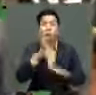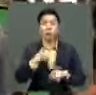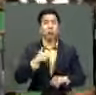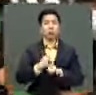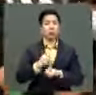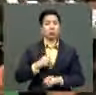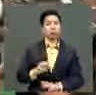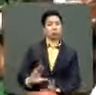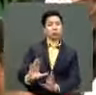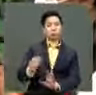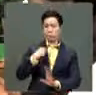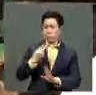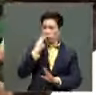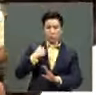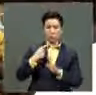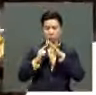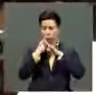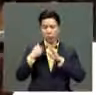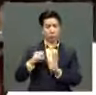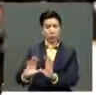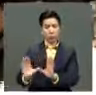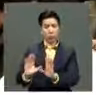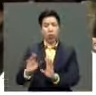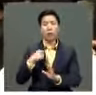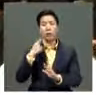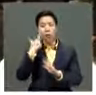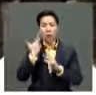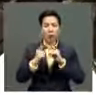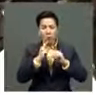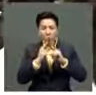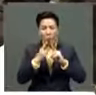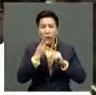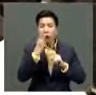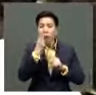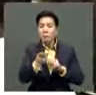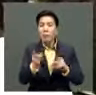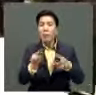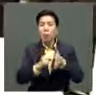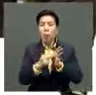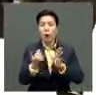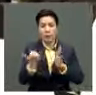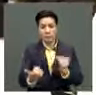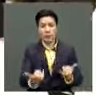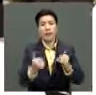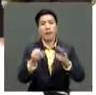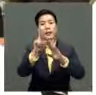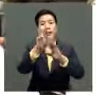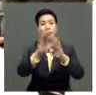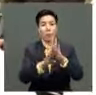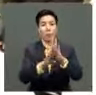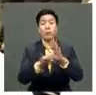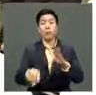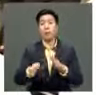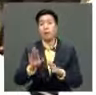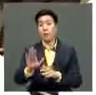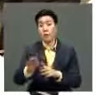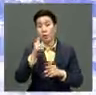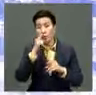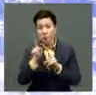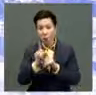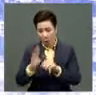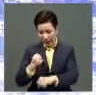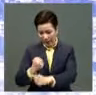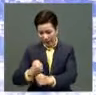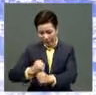ที่เข้ามาจะไม่ให้ความร่วมมือเลยทำให้มองเห็นว่านี่คือระบบที่เกิดขึ้นจากระดับของถ้าบอกว่ามดง